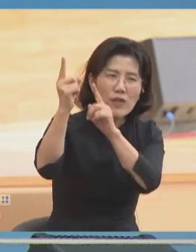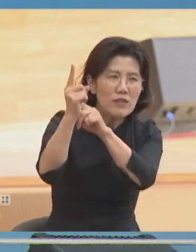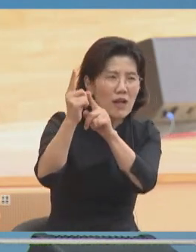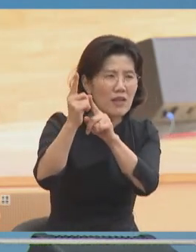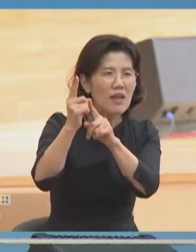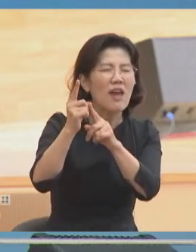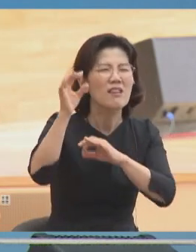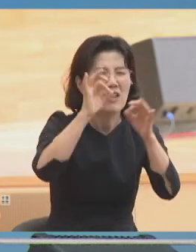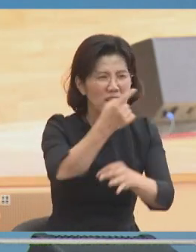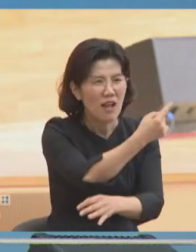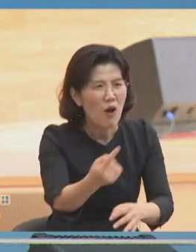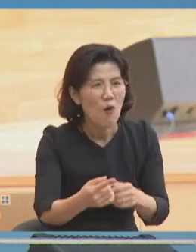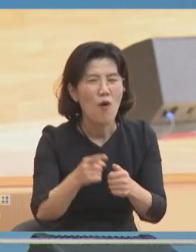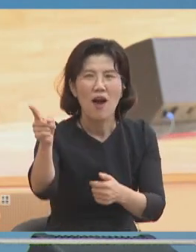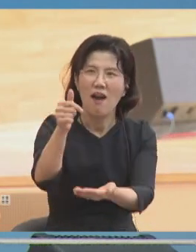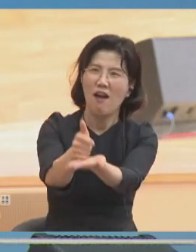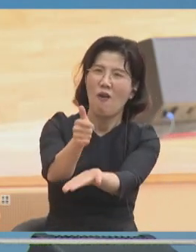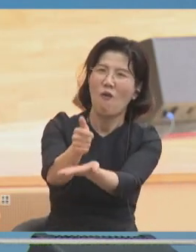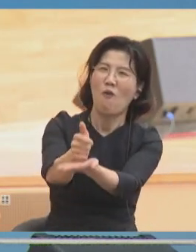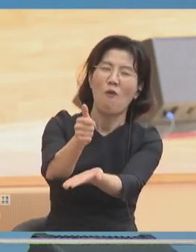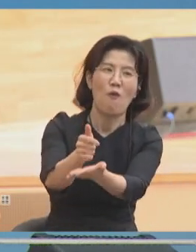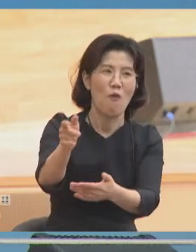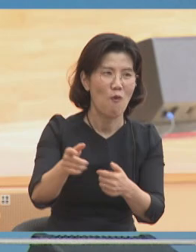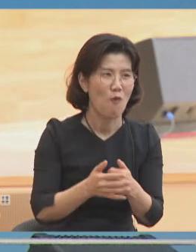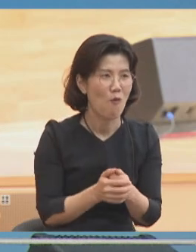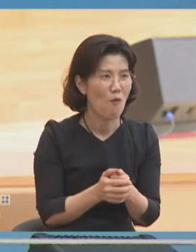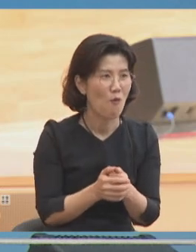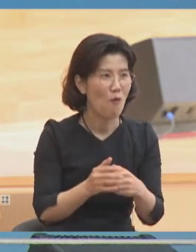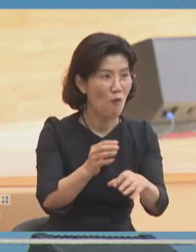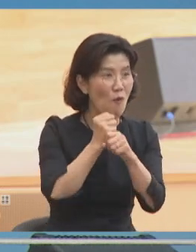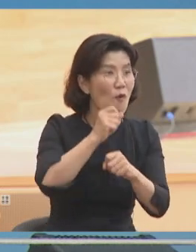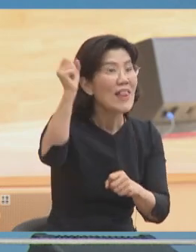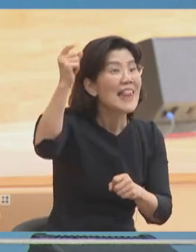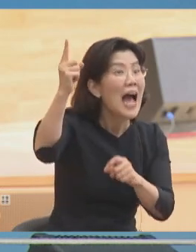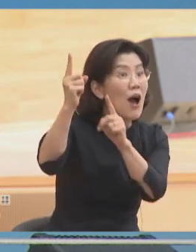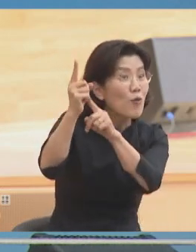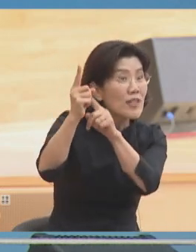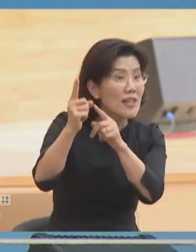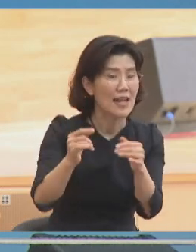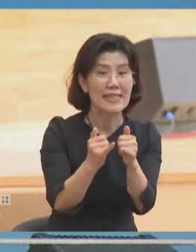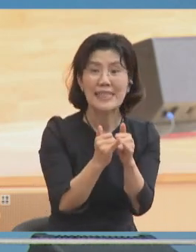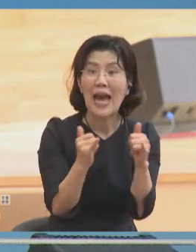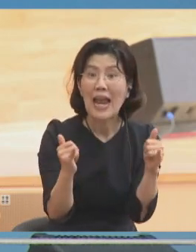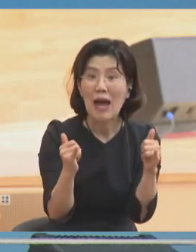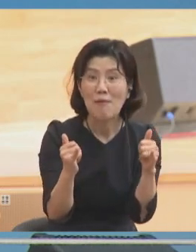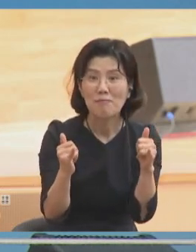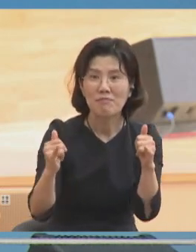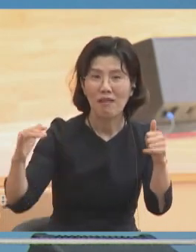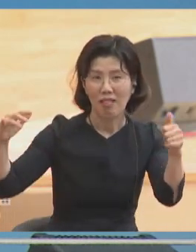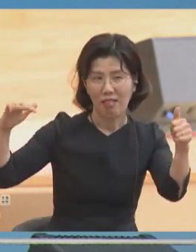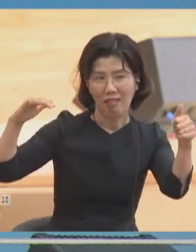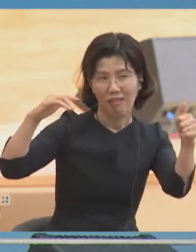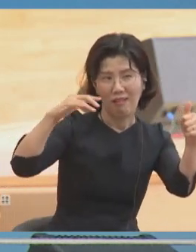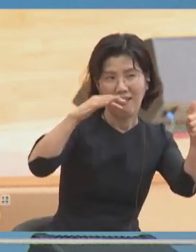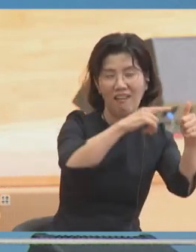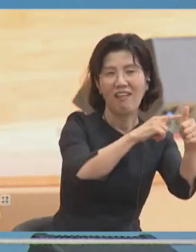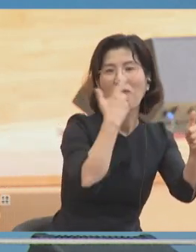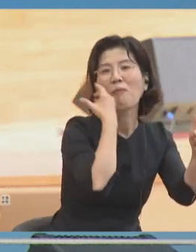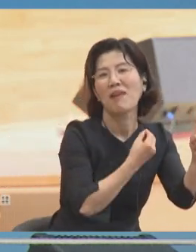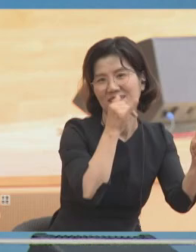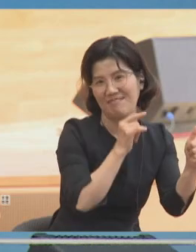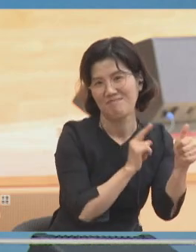찾아옵니다 그를 칭송합니다 여러분 한마디로 다윗은 사람들을 끄는 매력이